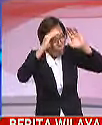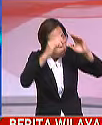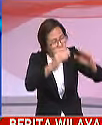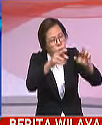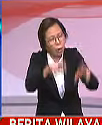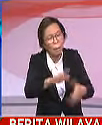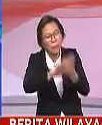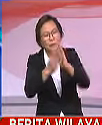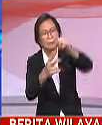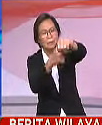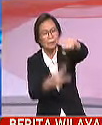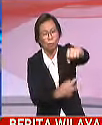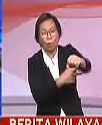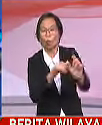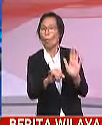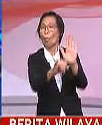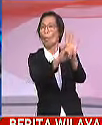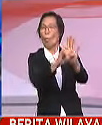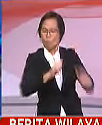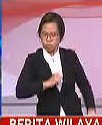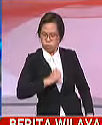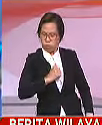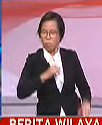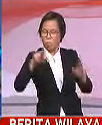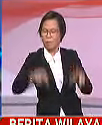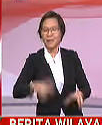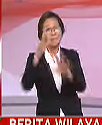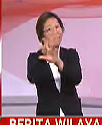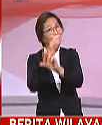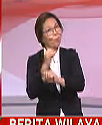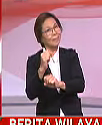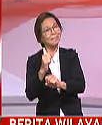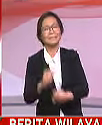akan menjadi jambatan ikonik yang menjadi kebanggaan rakyat Sarawak.